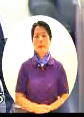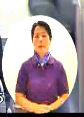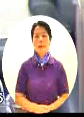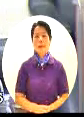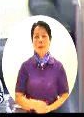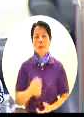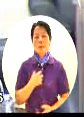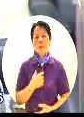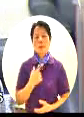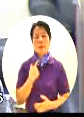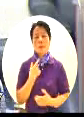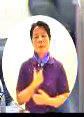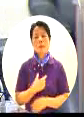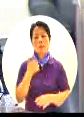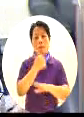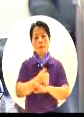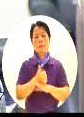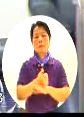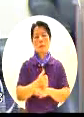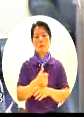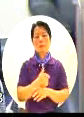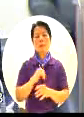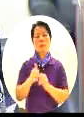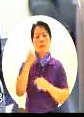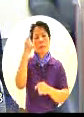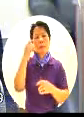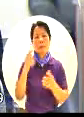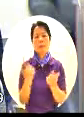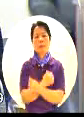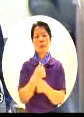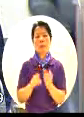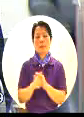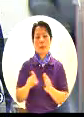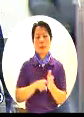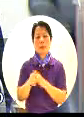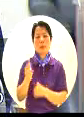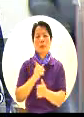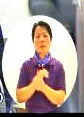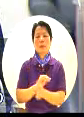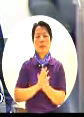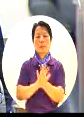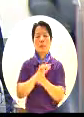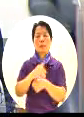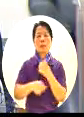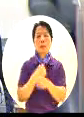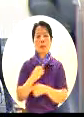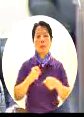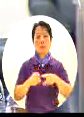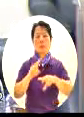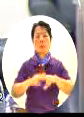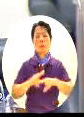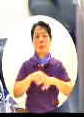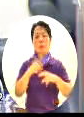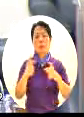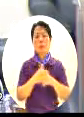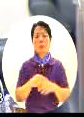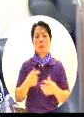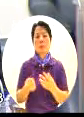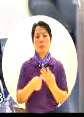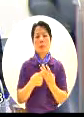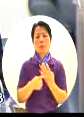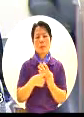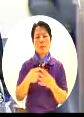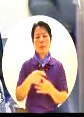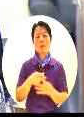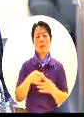我担任民意代表以来哈，一直在推动我们公共事业体哈，啊，要朝着民营化